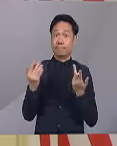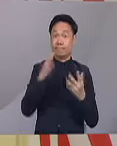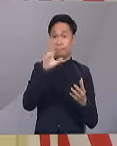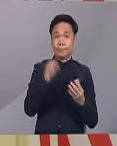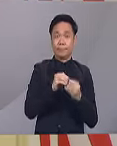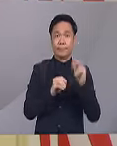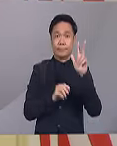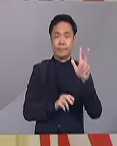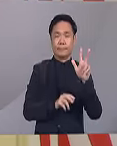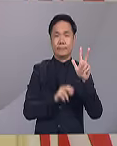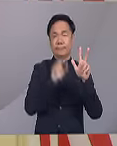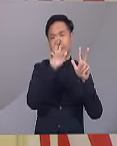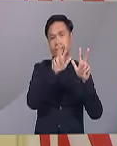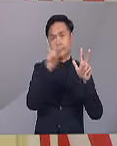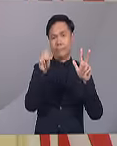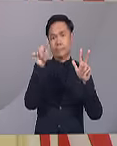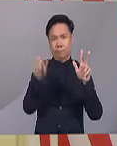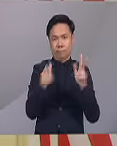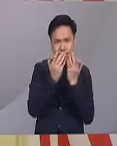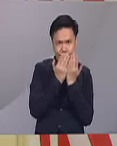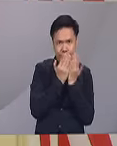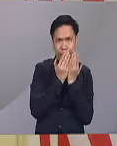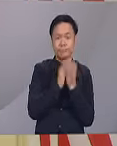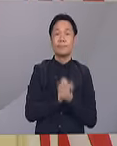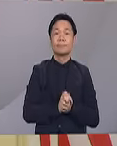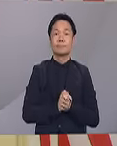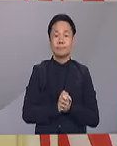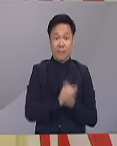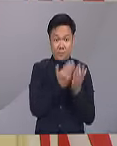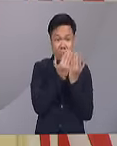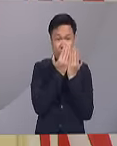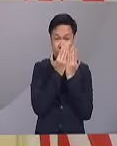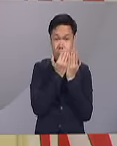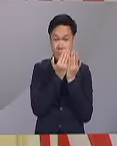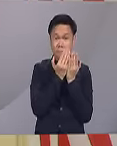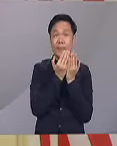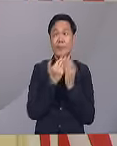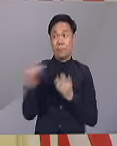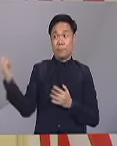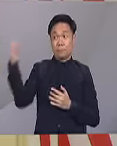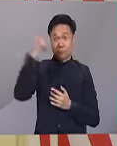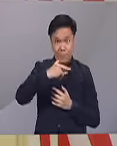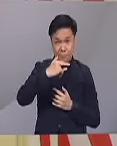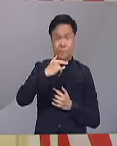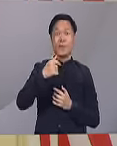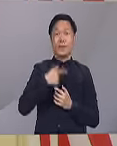332 pelajar. Dan untuk makluman, pelajar-pelajar yang akan dihantar pulang ini telah pun menjalani